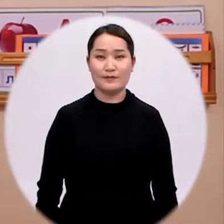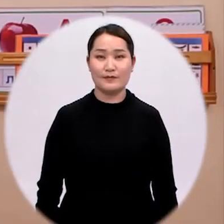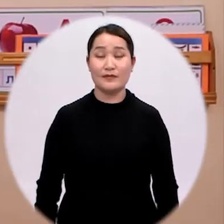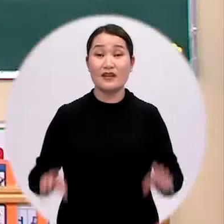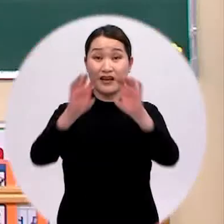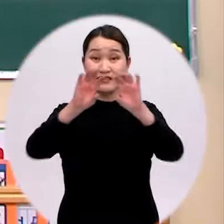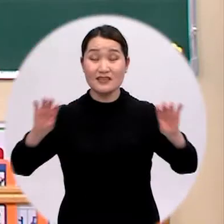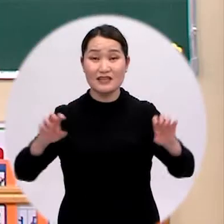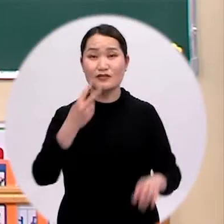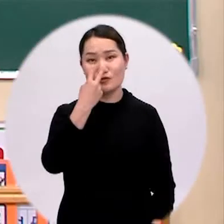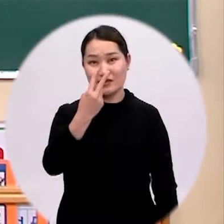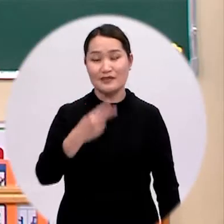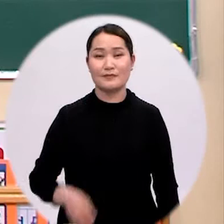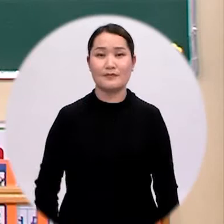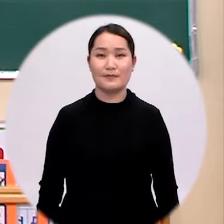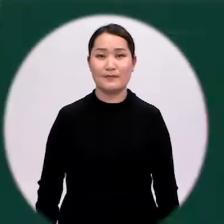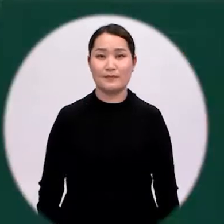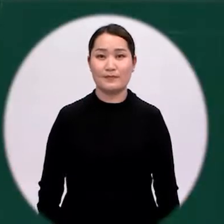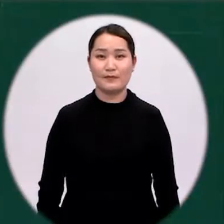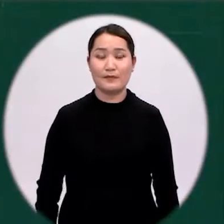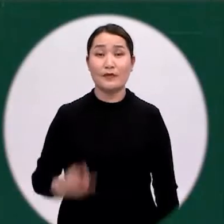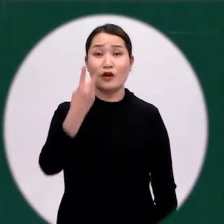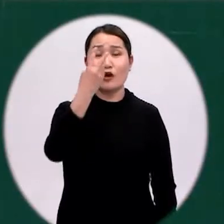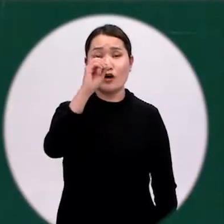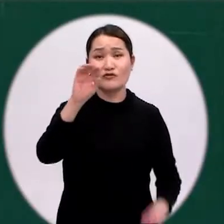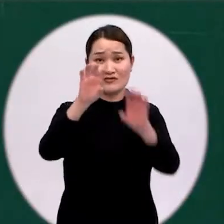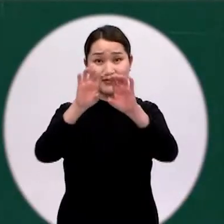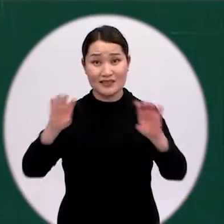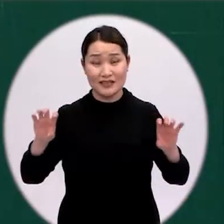үзүүлье. 20 төгрөг маань 10,